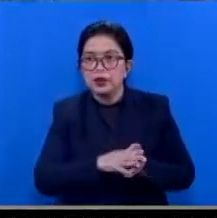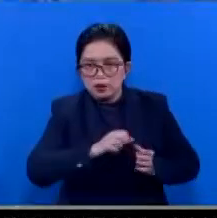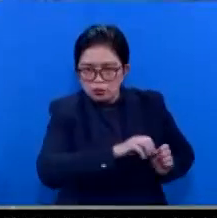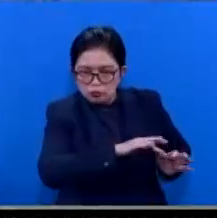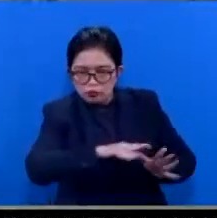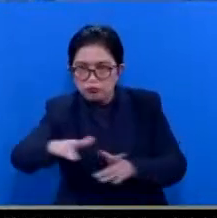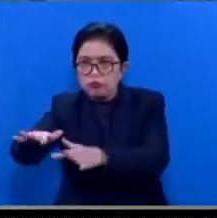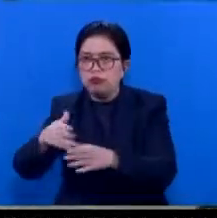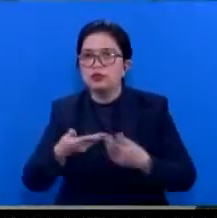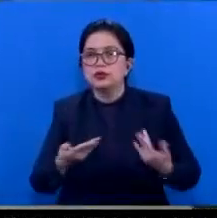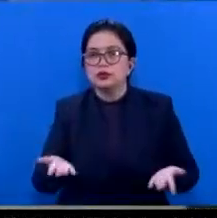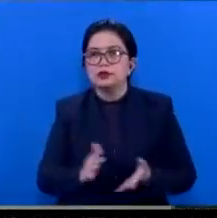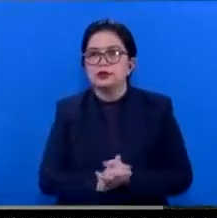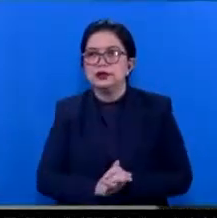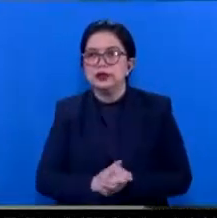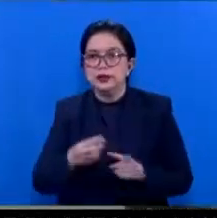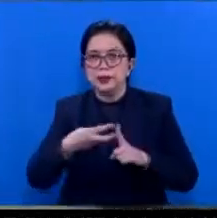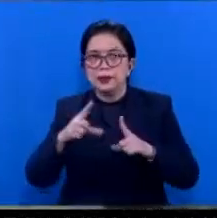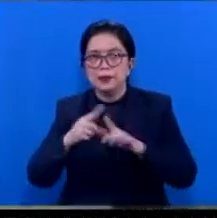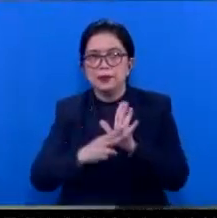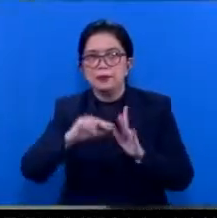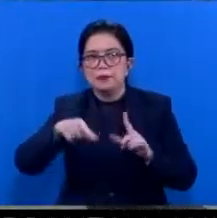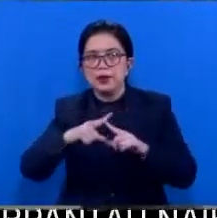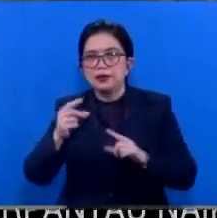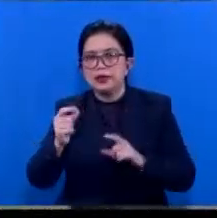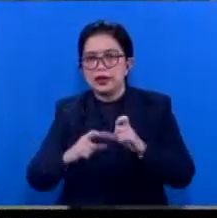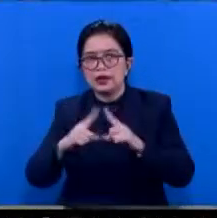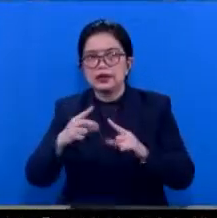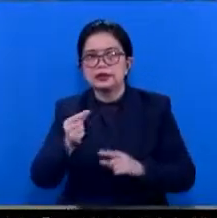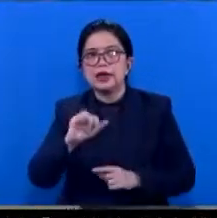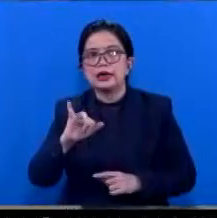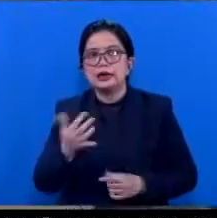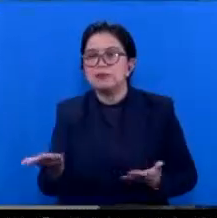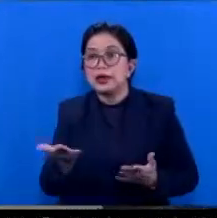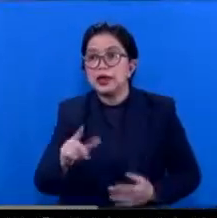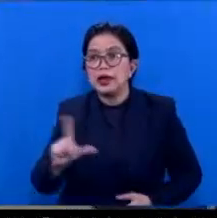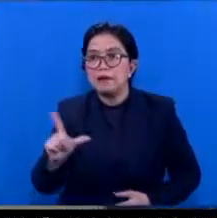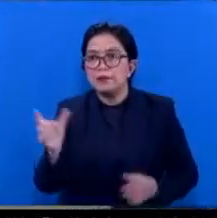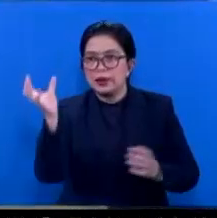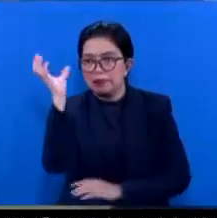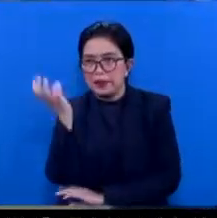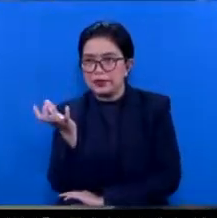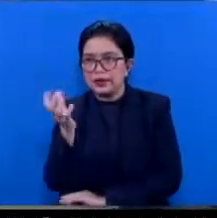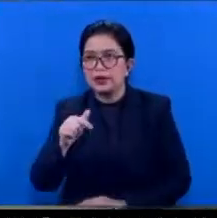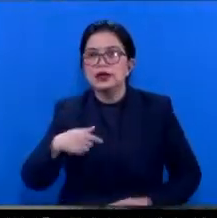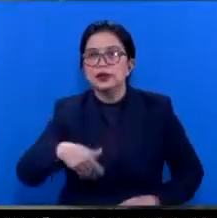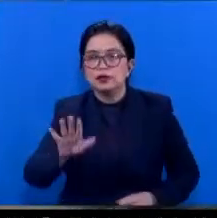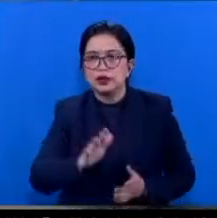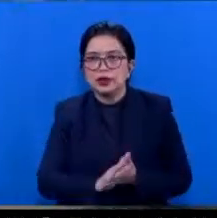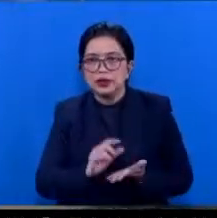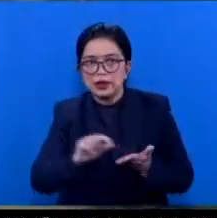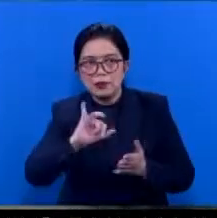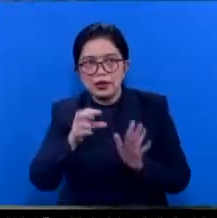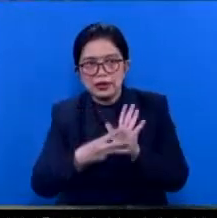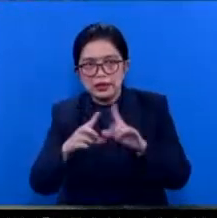Kampung Bojong Neros, Desa Banjarsari, Kecamatan Warung Gunung, Lebak, Banten, Sabtu siang. Saat kejadian, korban bernama Hilman Mubarok beserta